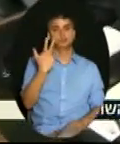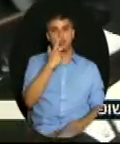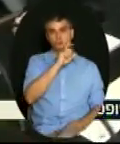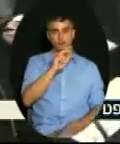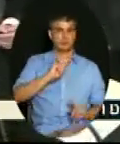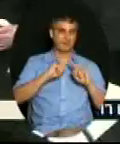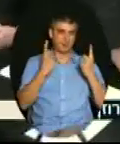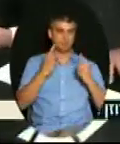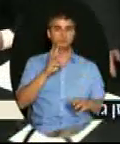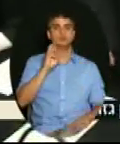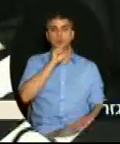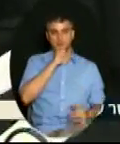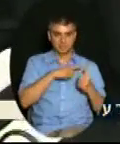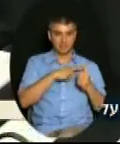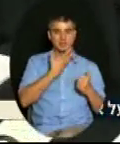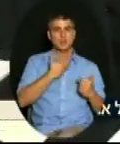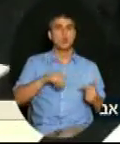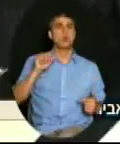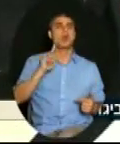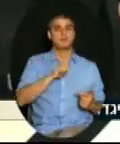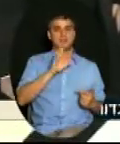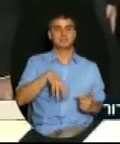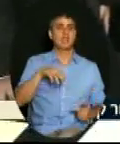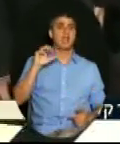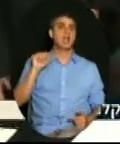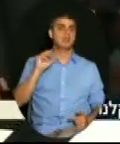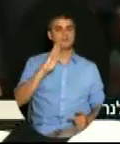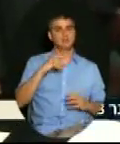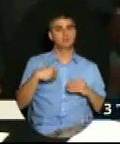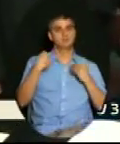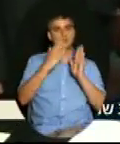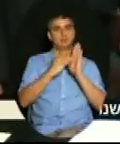המורשעים האחרים, שולה זקן, אורי לופוליאנסקי ואברהם פיינר, יינתן במועד אחר.